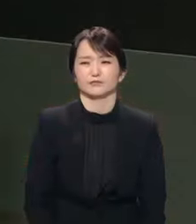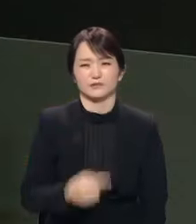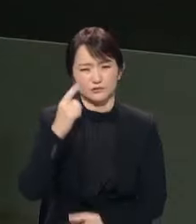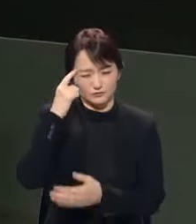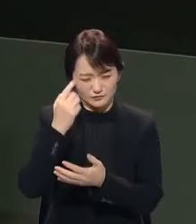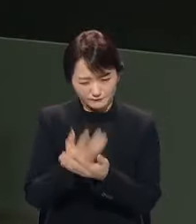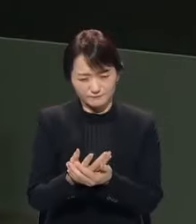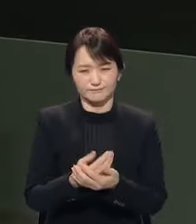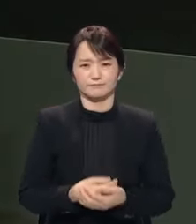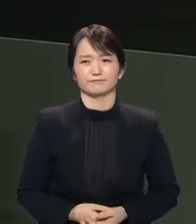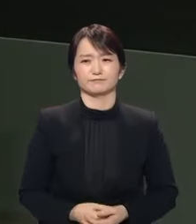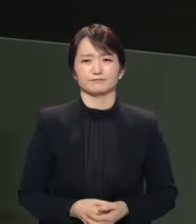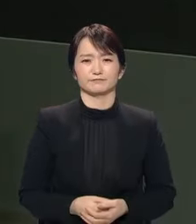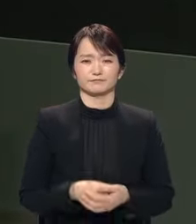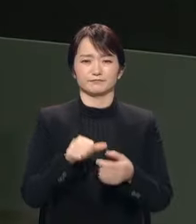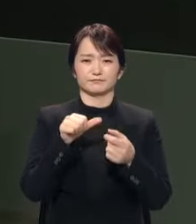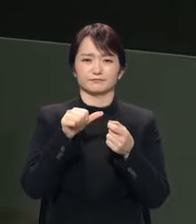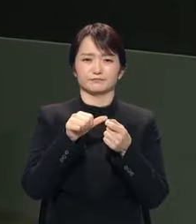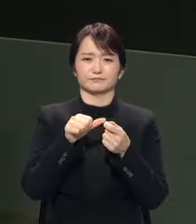충격적입니다. 자, 다음 또 이어가죠.